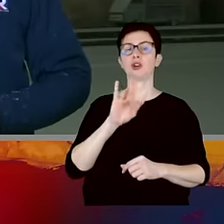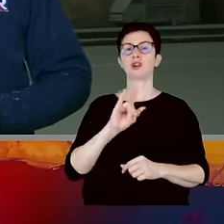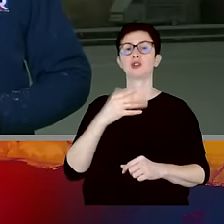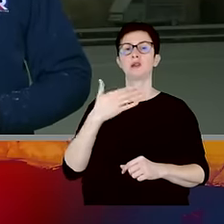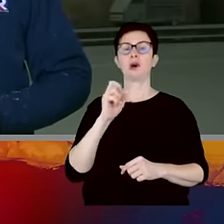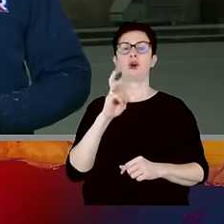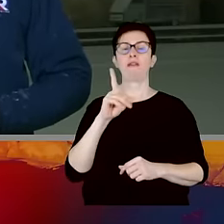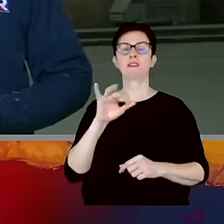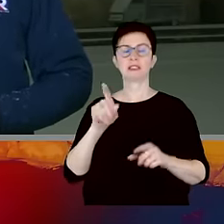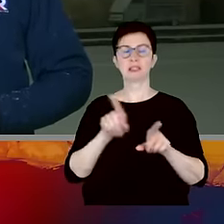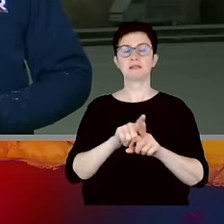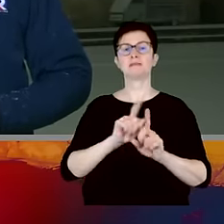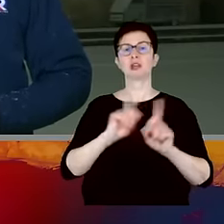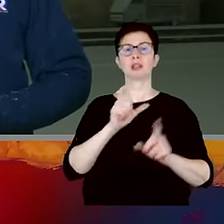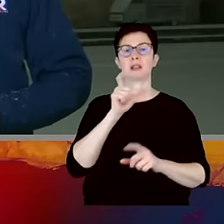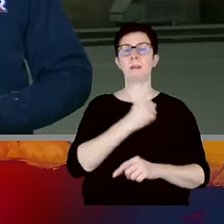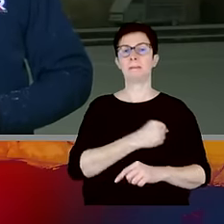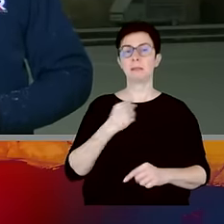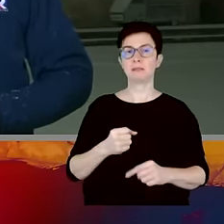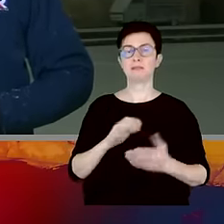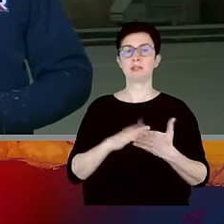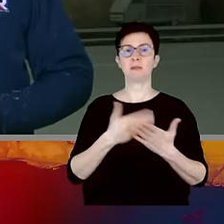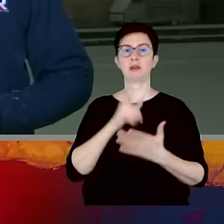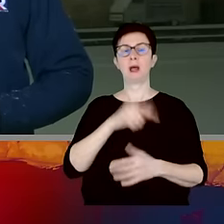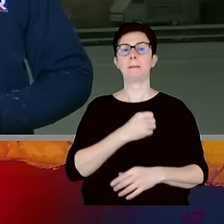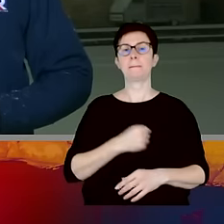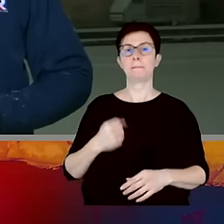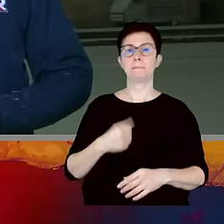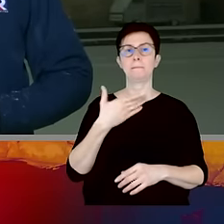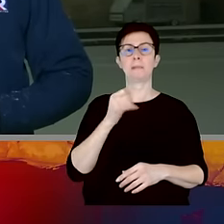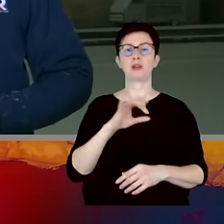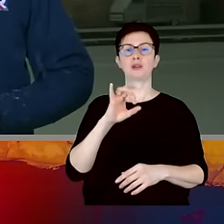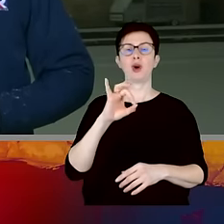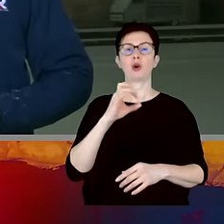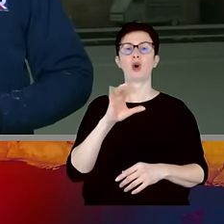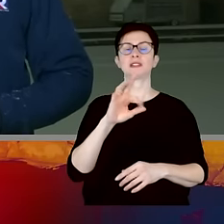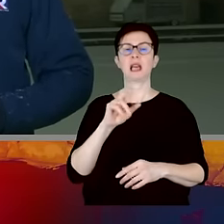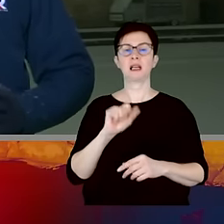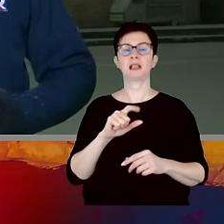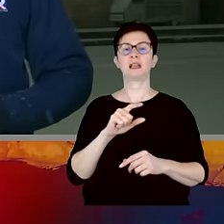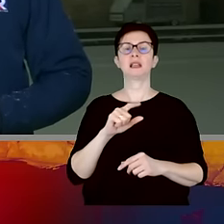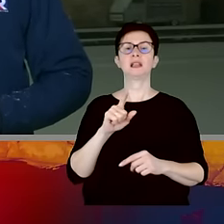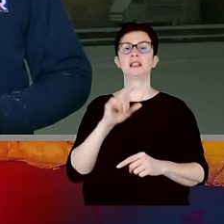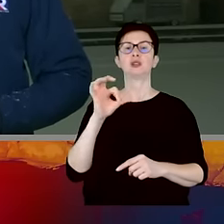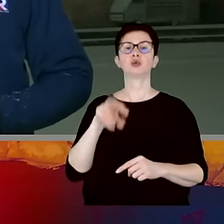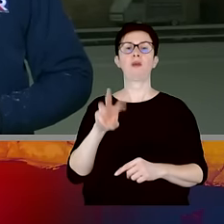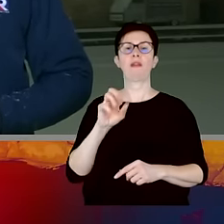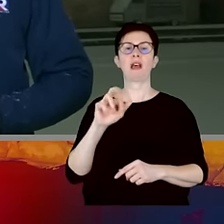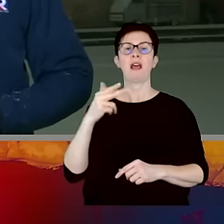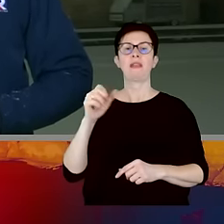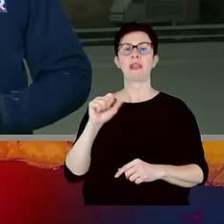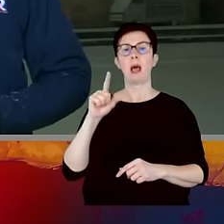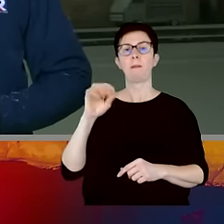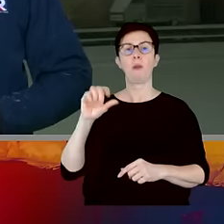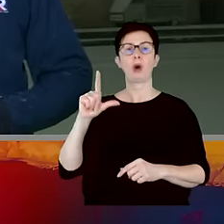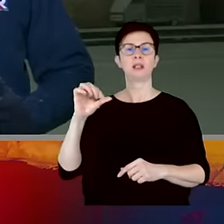inni parlamentarzyści, między innymi pan poseł Mariusz Gosek Suwerennej Polski. Każdy tutaj również ze zgromadzonych miał